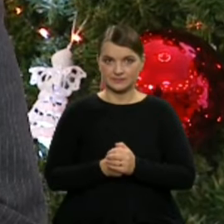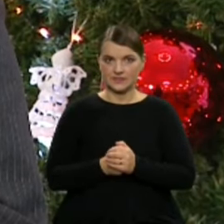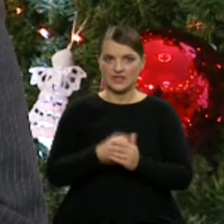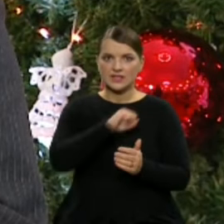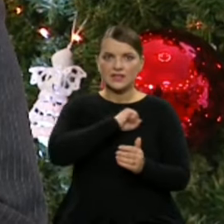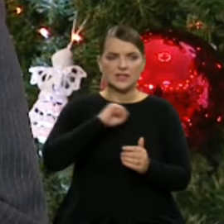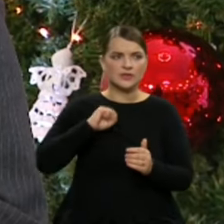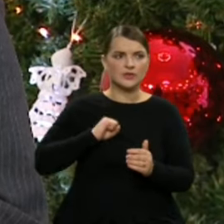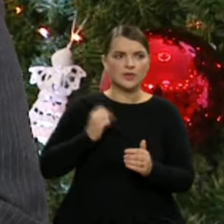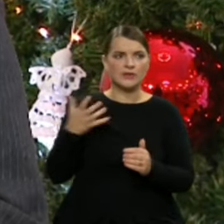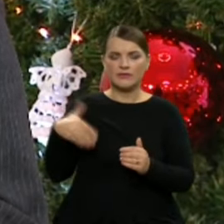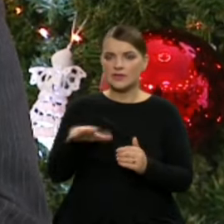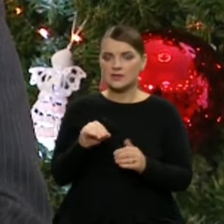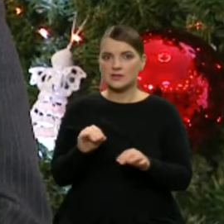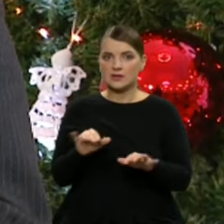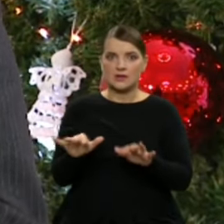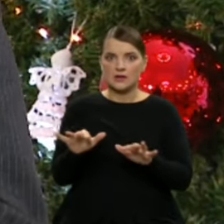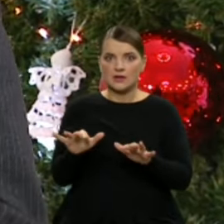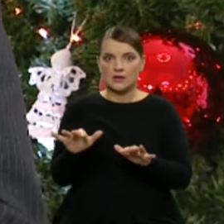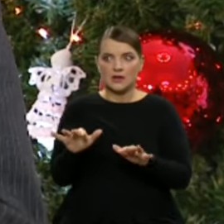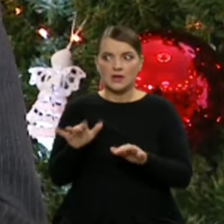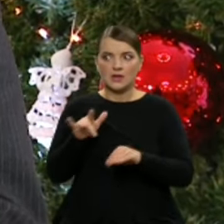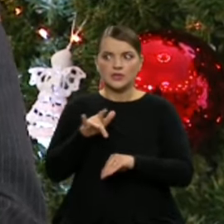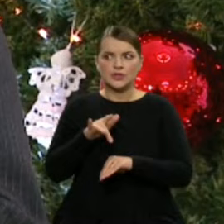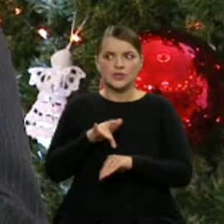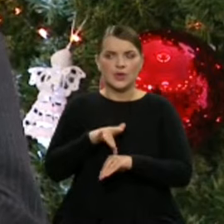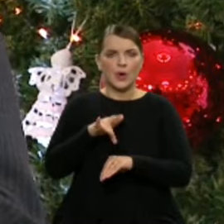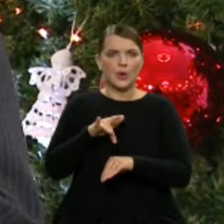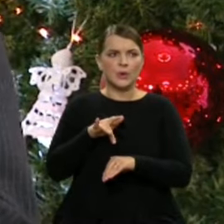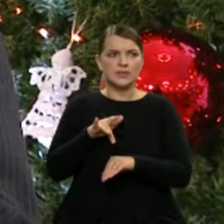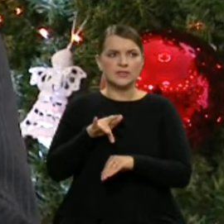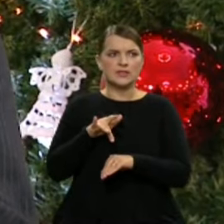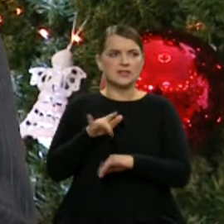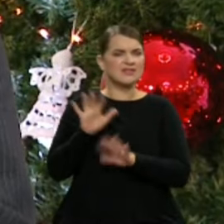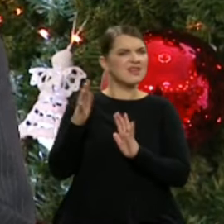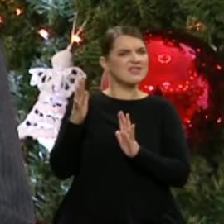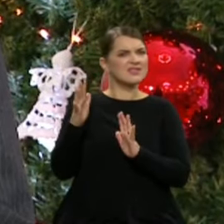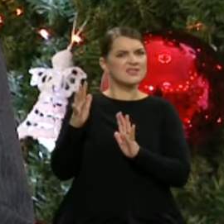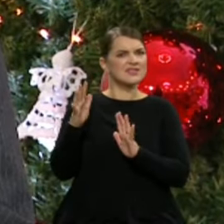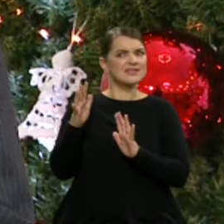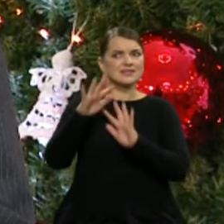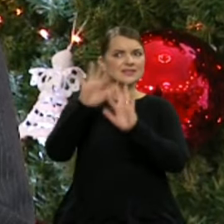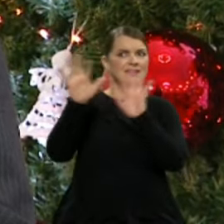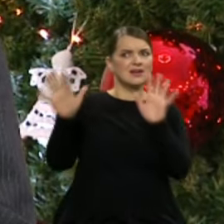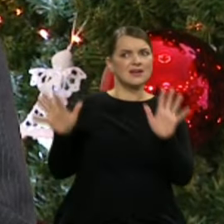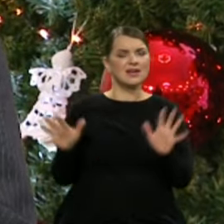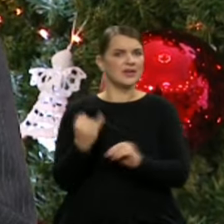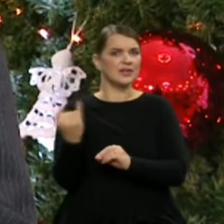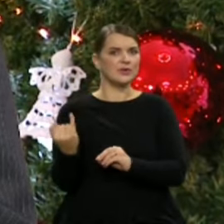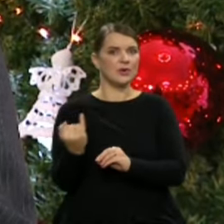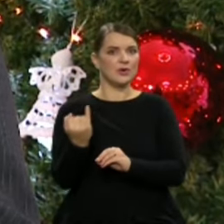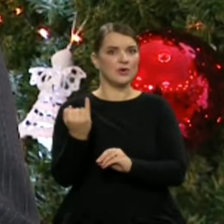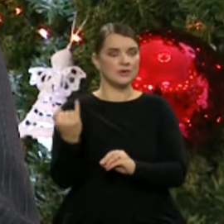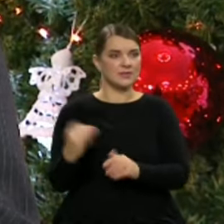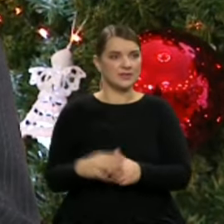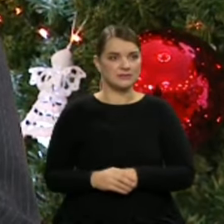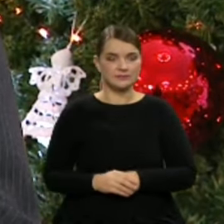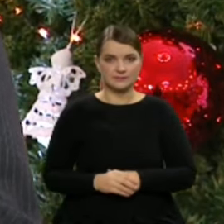gydytojai ir jautėsi kažkokia tai įdomi atmosfera. O dar